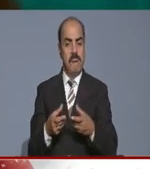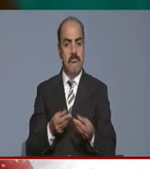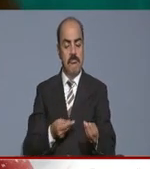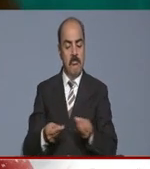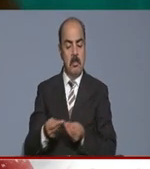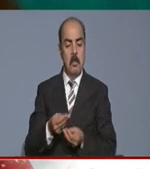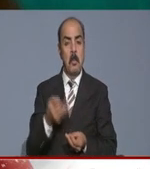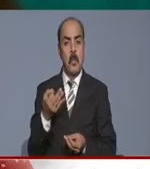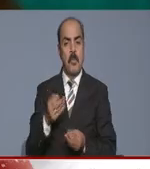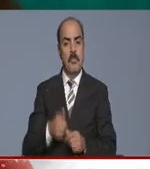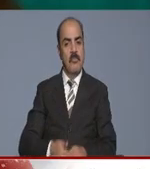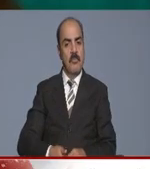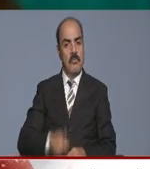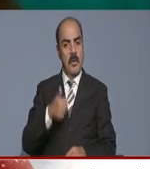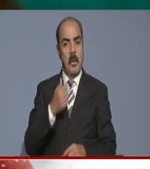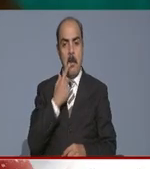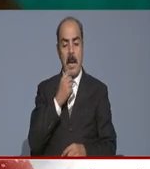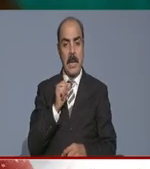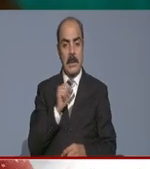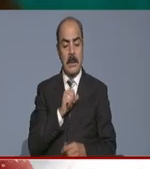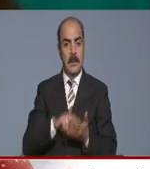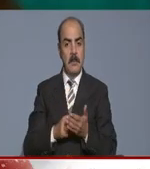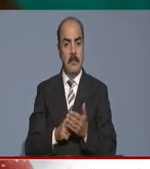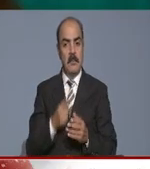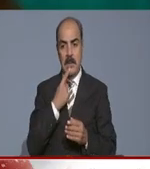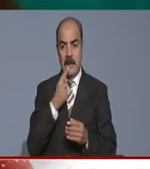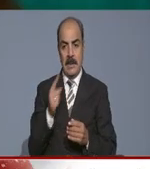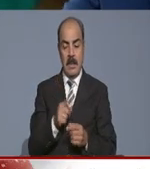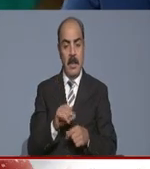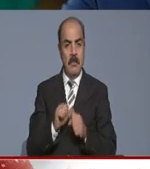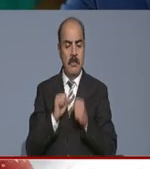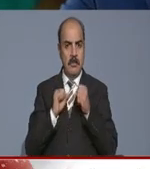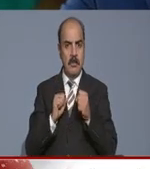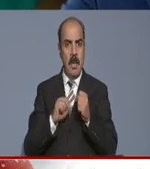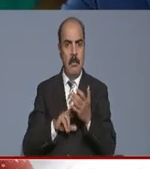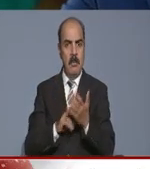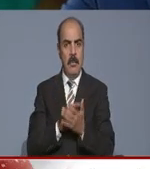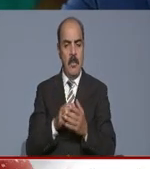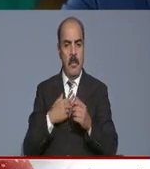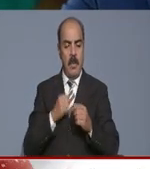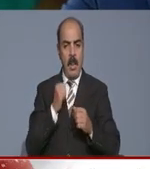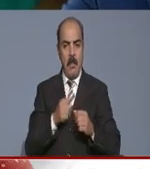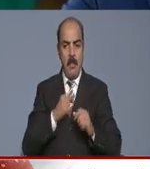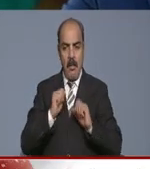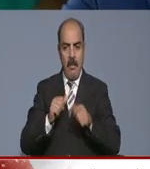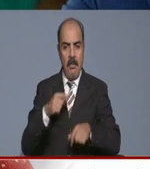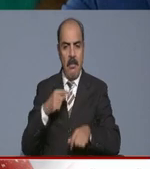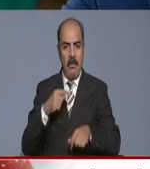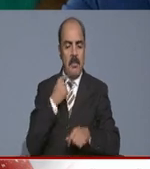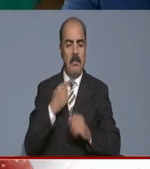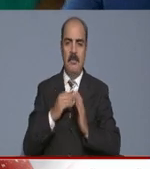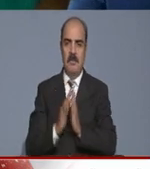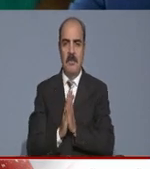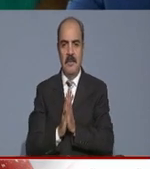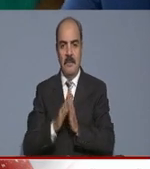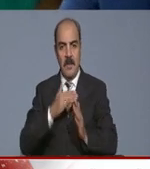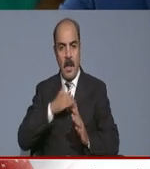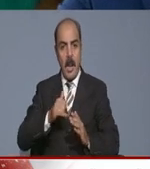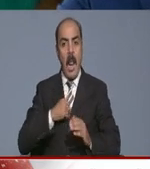الاجتماع الناجح للبريكس الذي يعقد هذا العام، على الرغم أنني لست موجودا